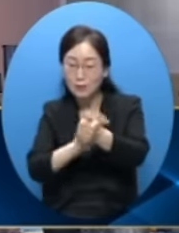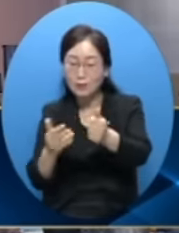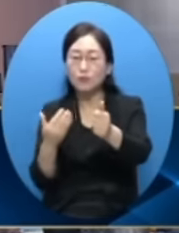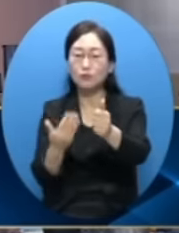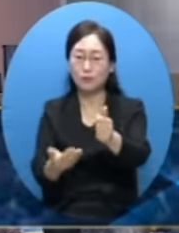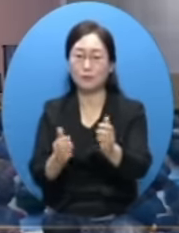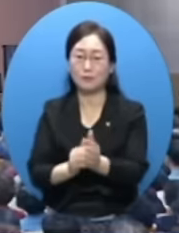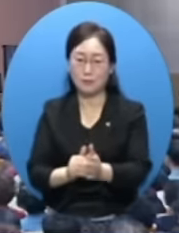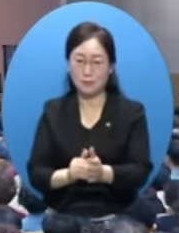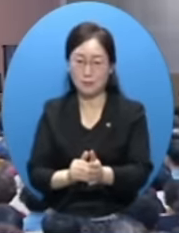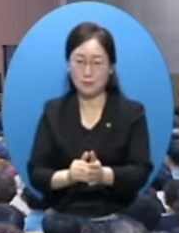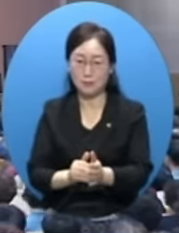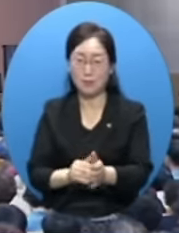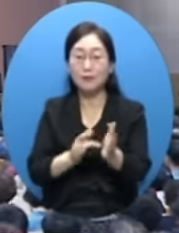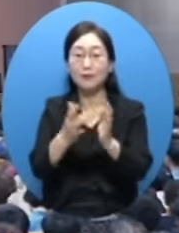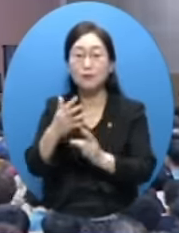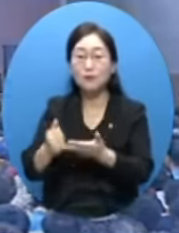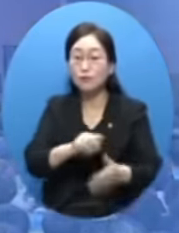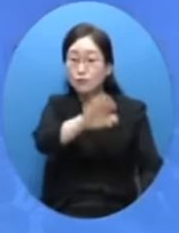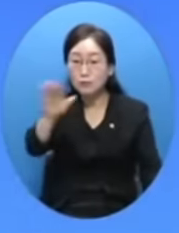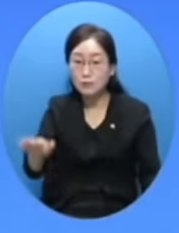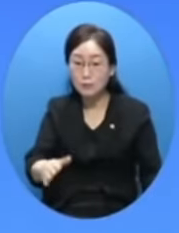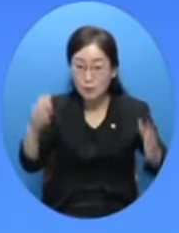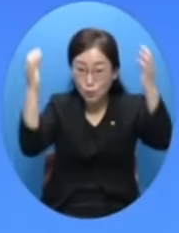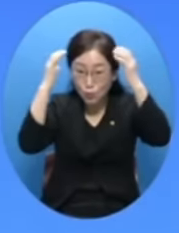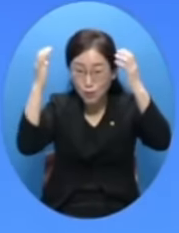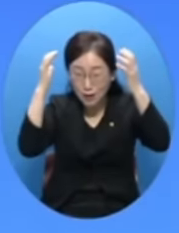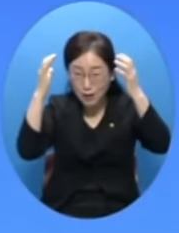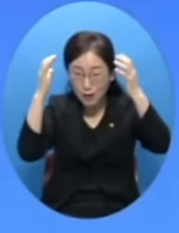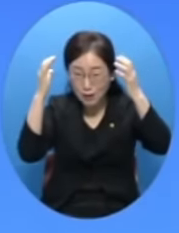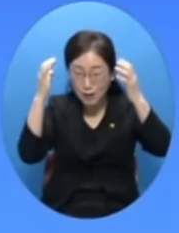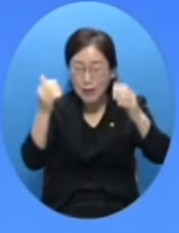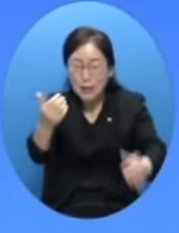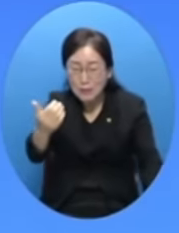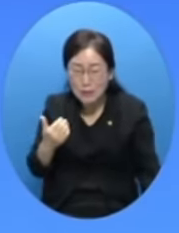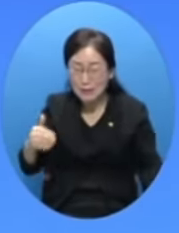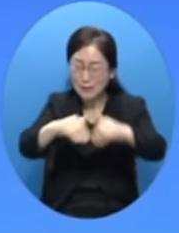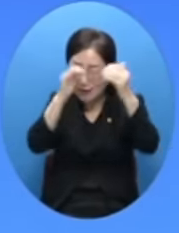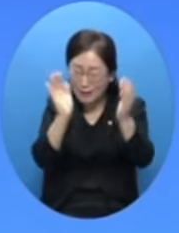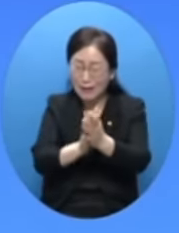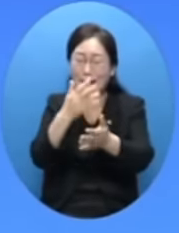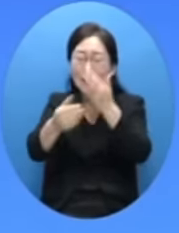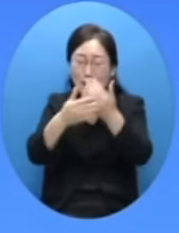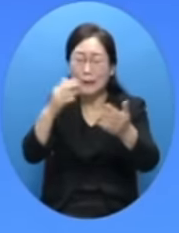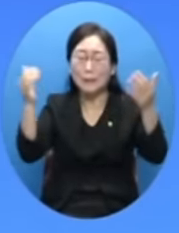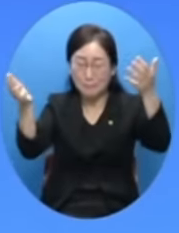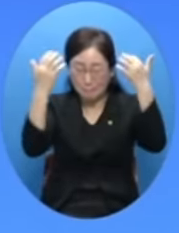주셨습니다. 예수님은 우리가 당할 모든 고난을 미리 다 경험하셨기 때문에